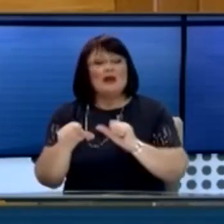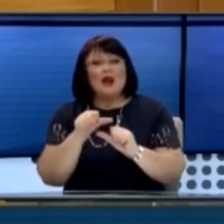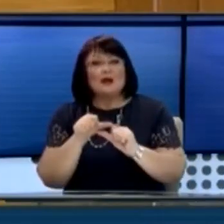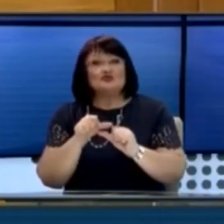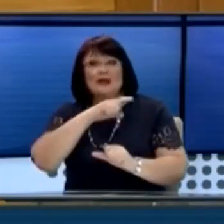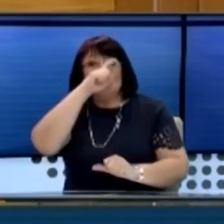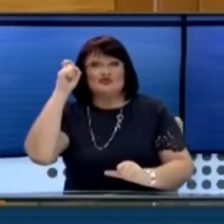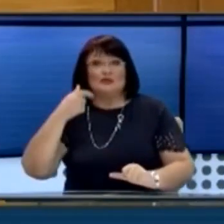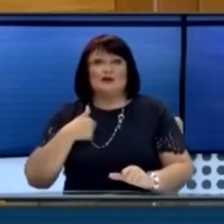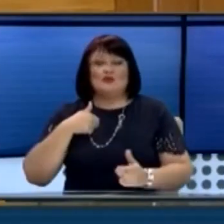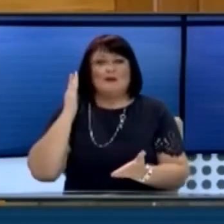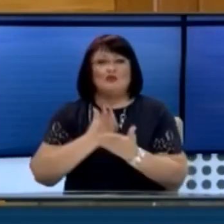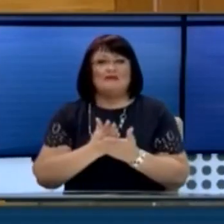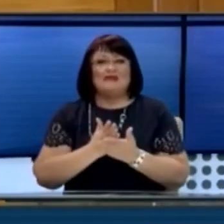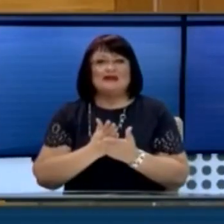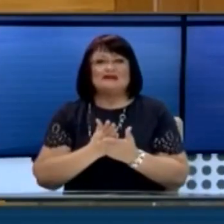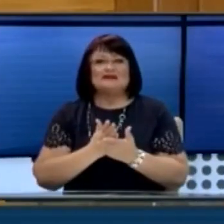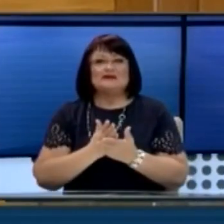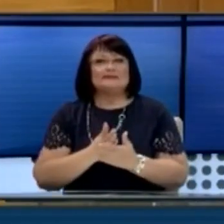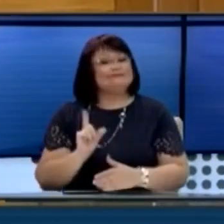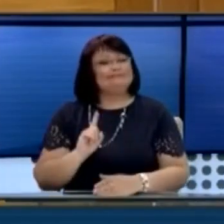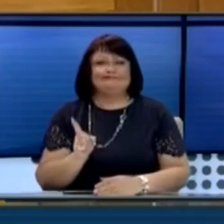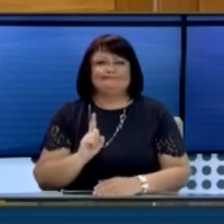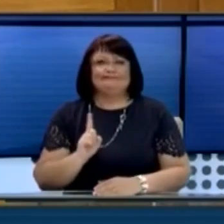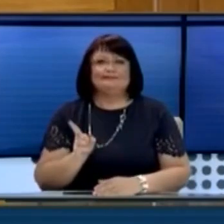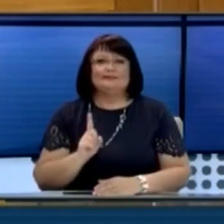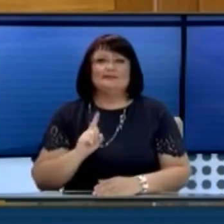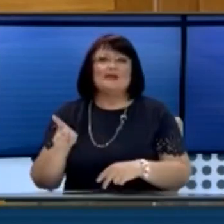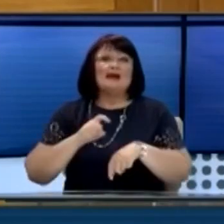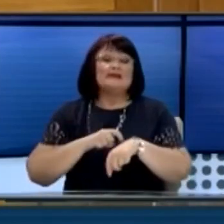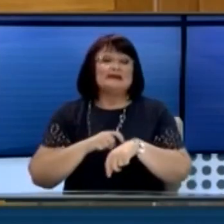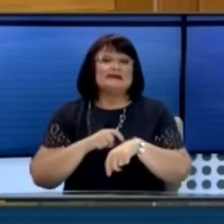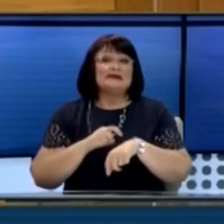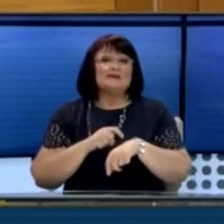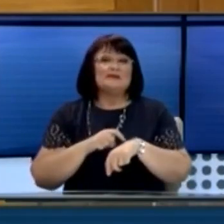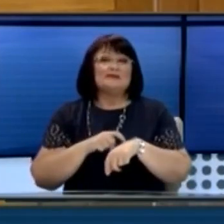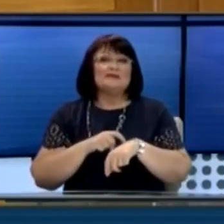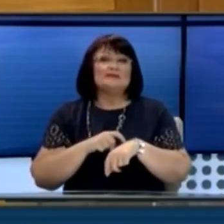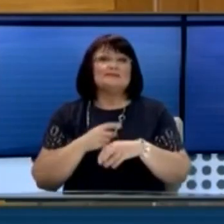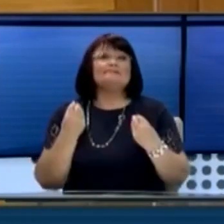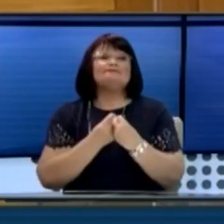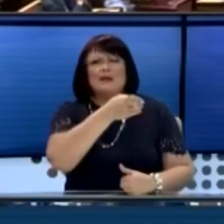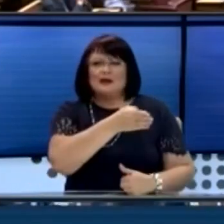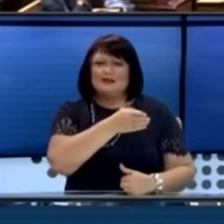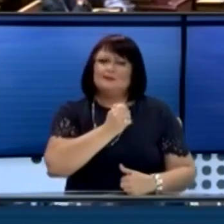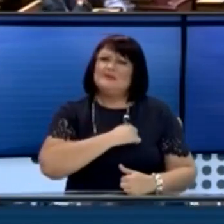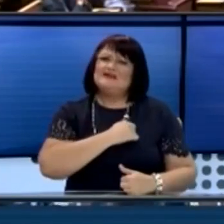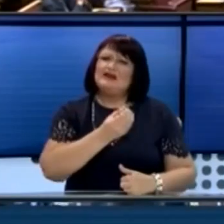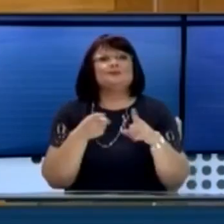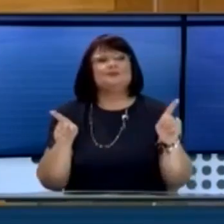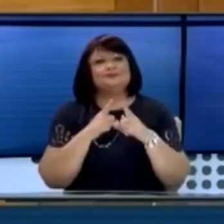Αποφάσισα όμως ότι αυτή δεν θα ήταν στην παρούσα συγκυρία η ενδεδειγμένη λύση. Οι